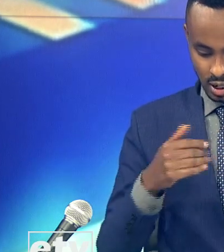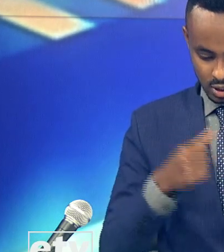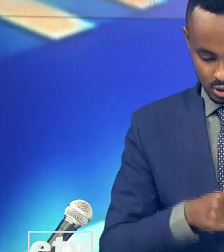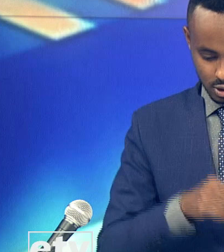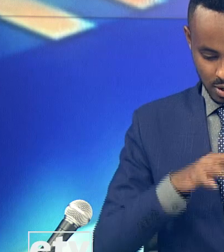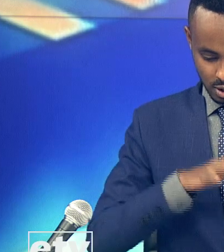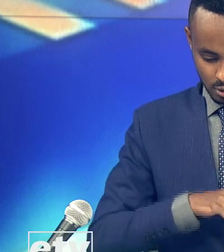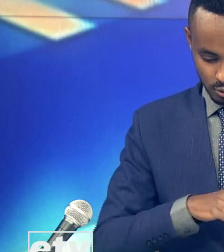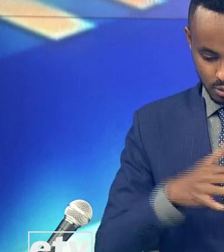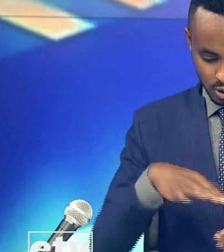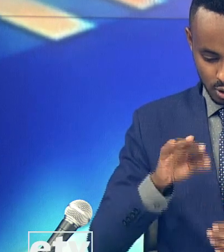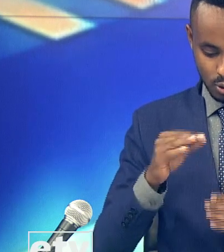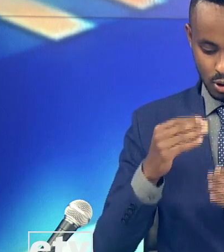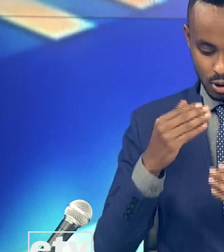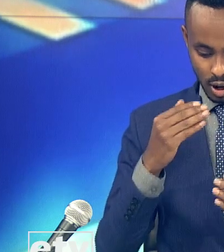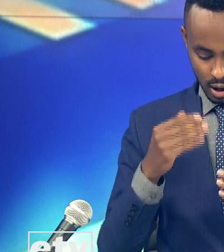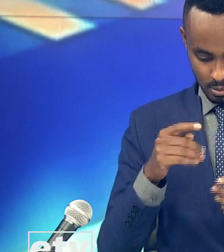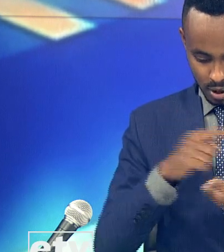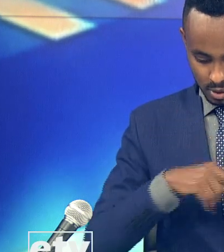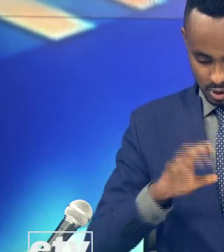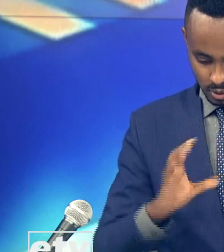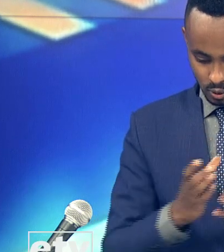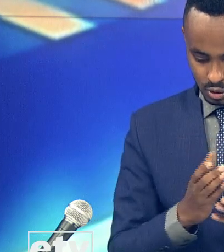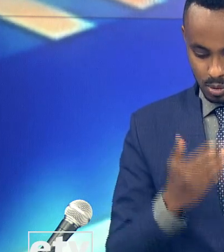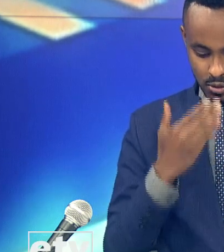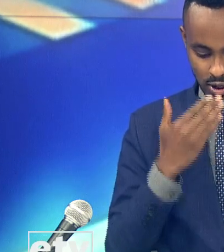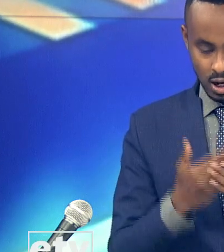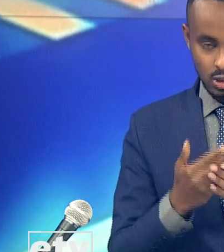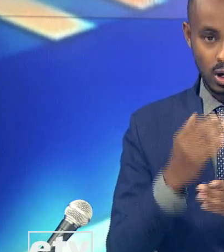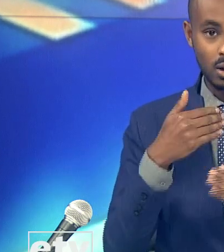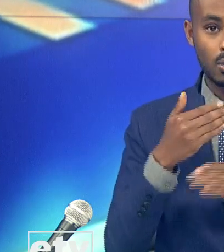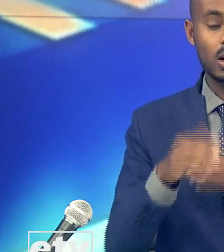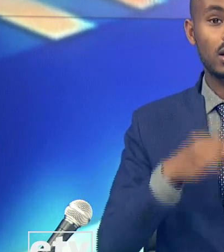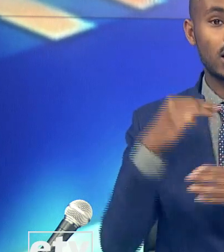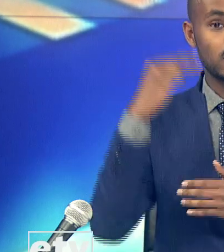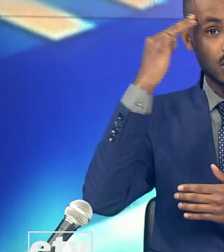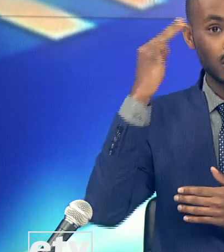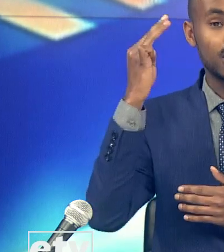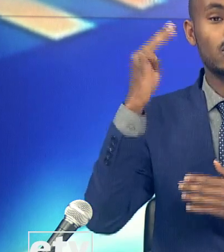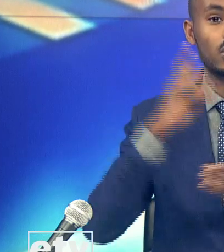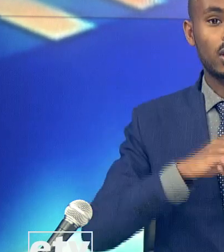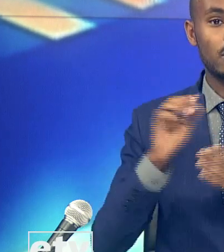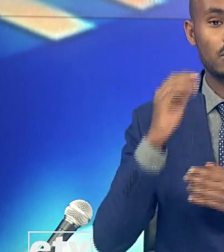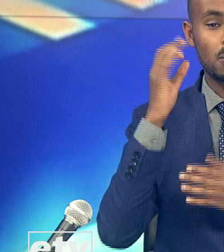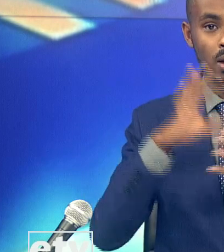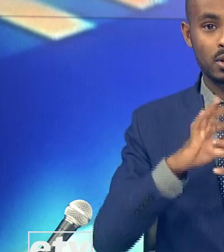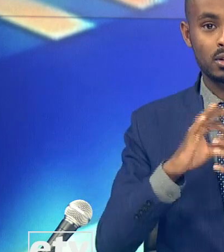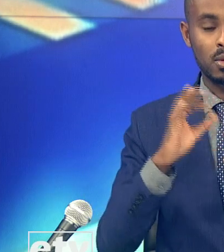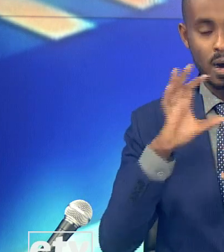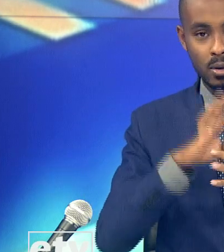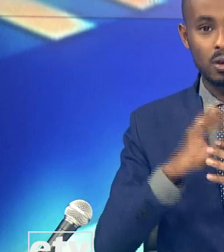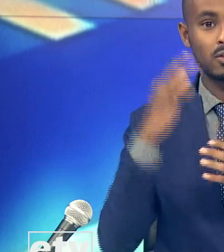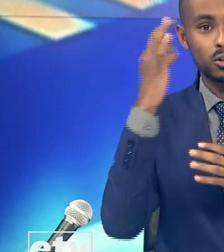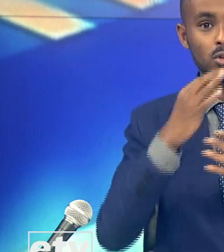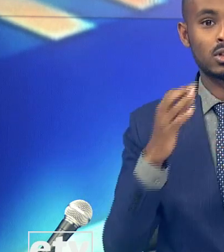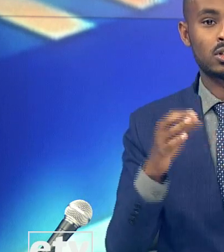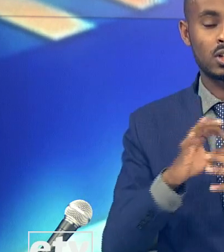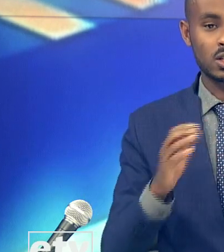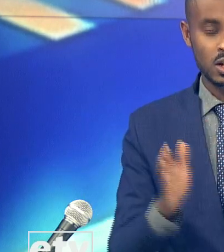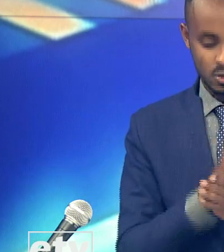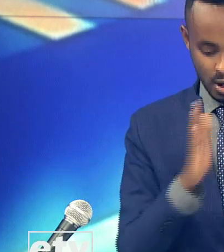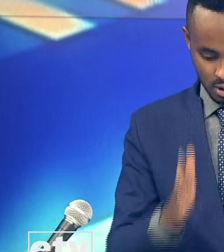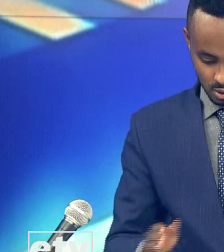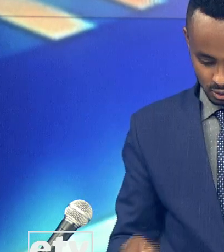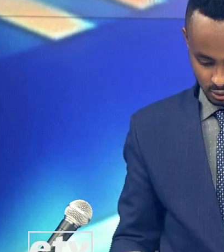ላይ አሻራችንን የሚያሳርፉ የሚገኙ ማህበረሰብ ክፍሎች ምስጋናቸውን አቅርበዋል። ጠቅላይ ሚኒስትር ዶክተር አብይ በማህበራዊ የፌስቡክ